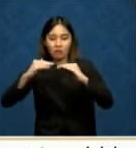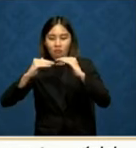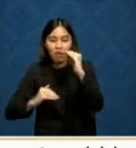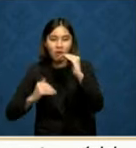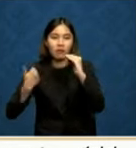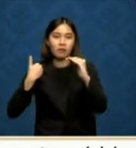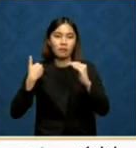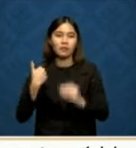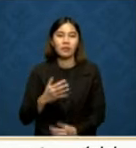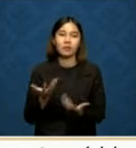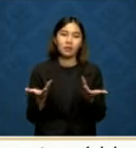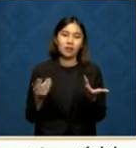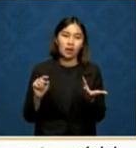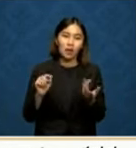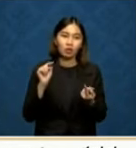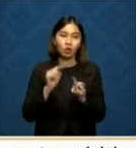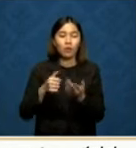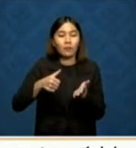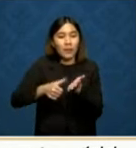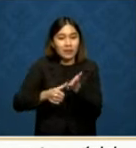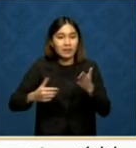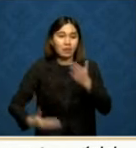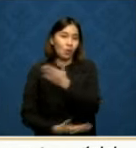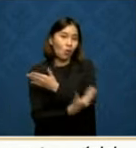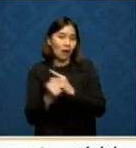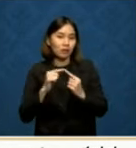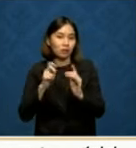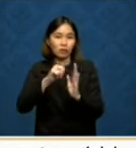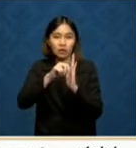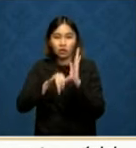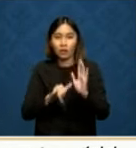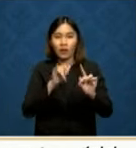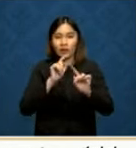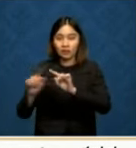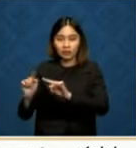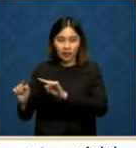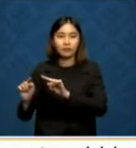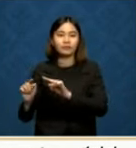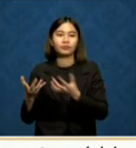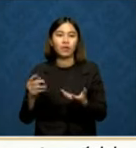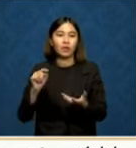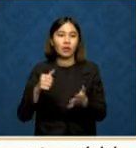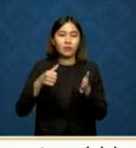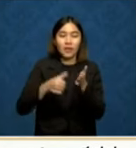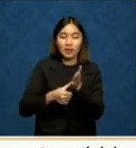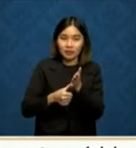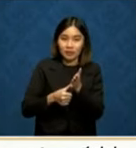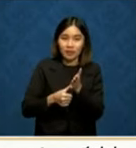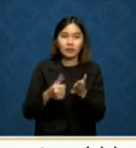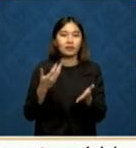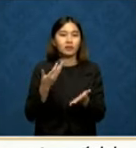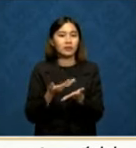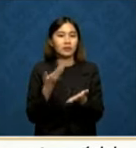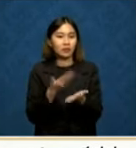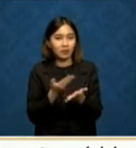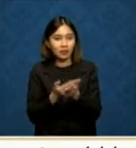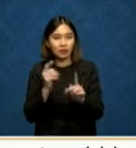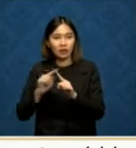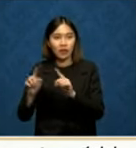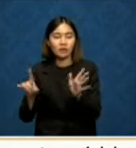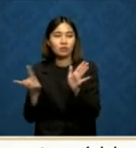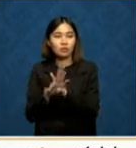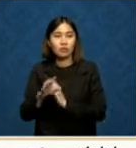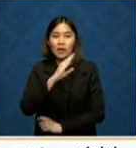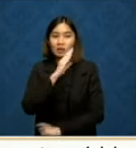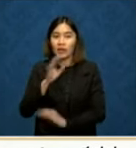อแม้กระทั่งพาสีโอกาสทางนโยบายอื่นๆ พาสีมูลค่าเพิ่มในท้ายที่